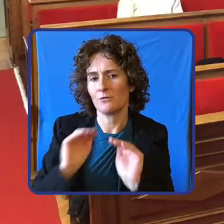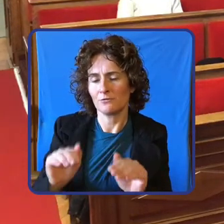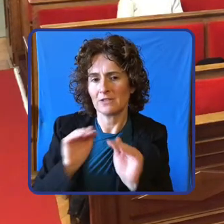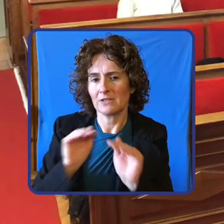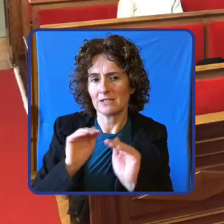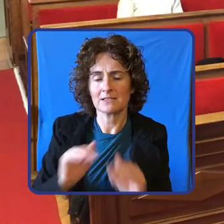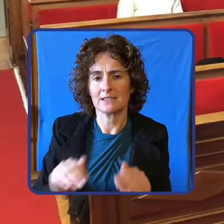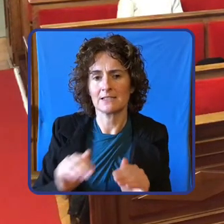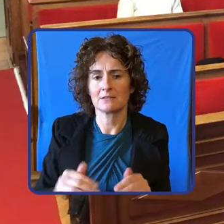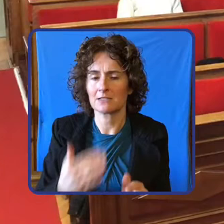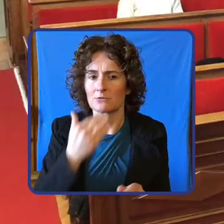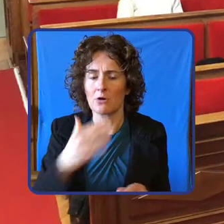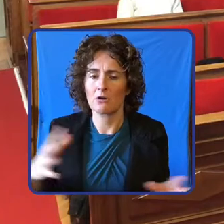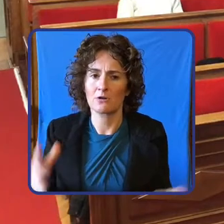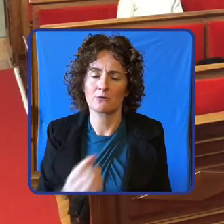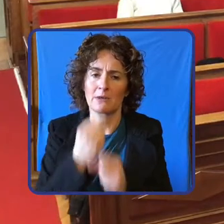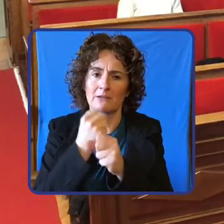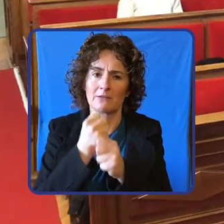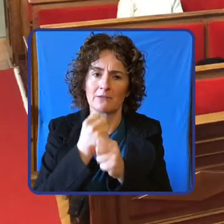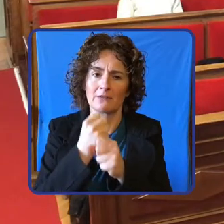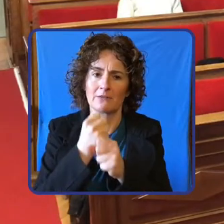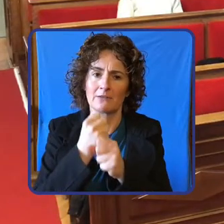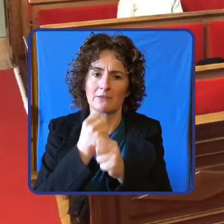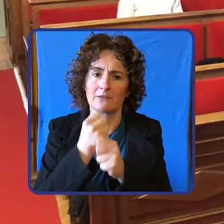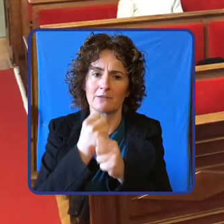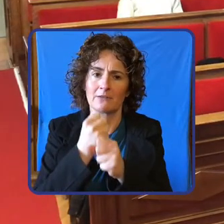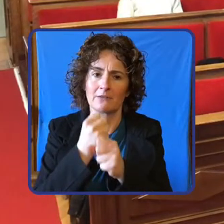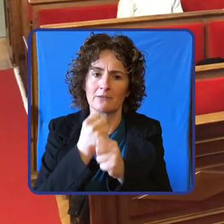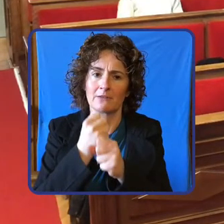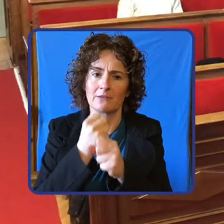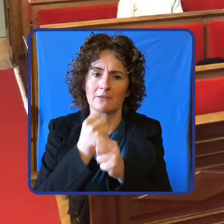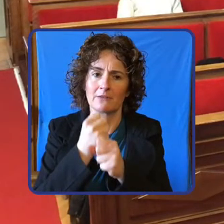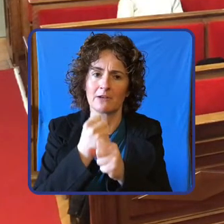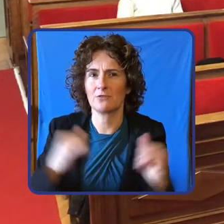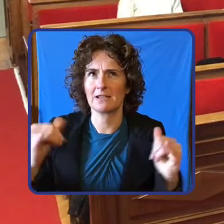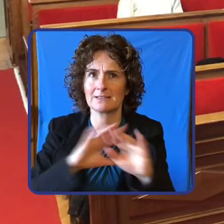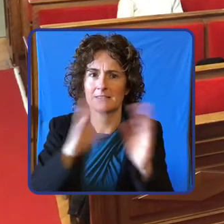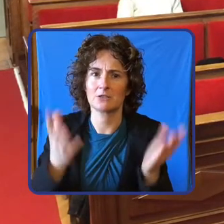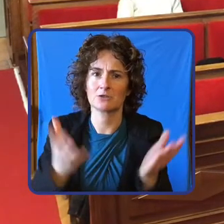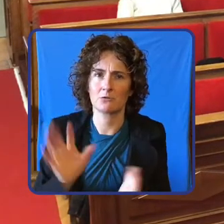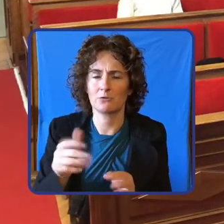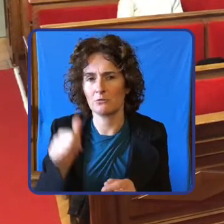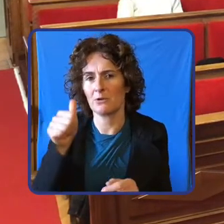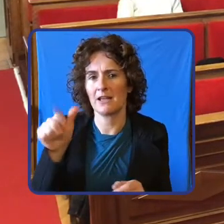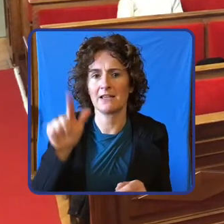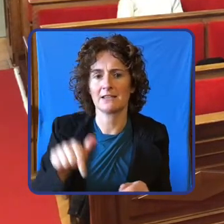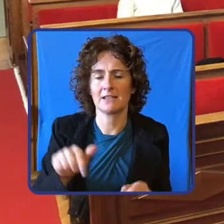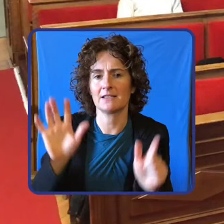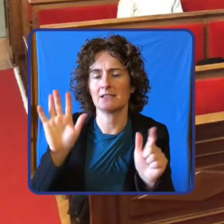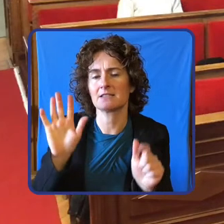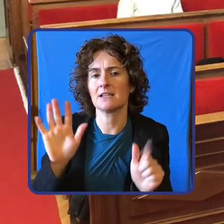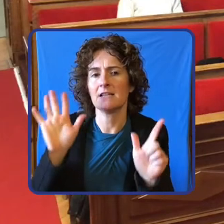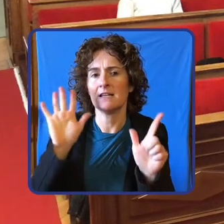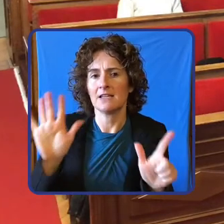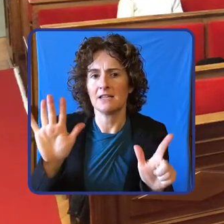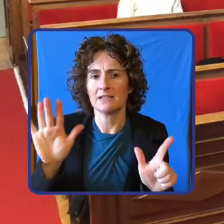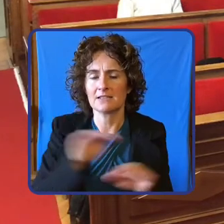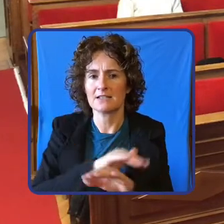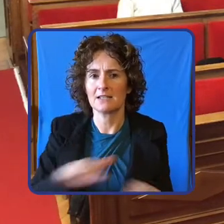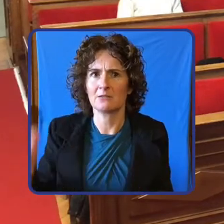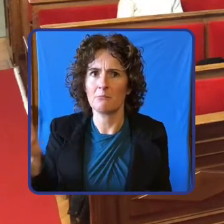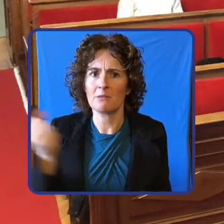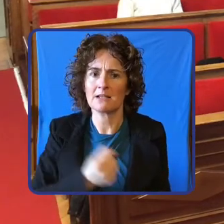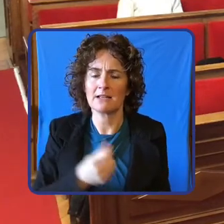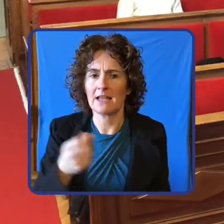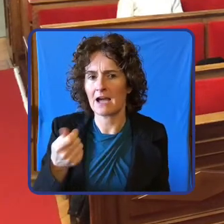megvalósításra. A saját erős fejlesztések összege kb. 1,4 milliárd forint, ebből is kiemelt néhány